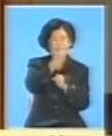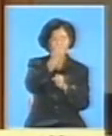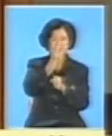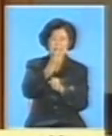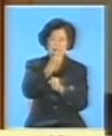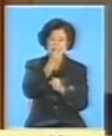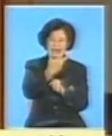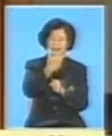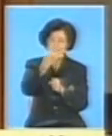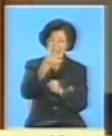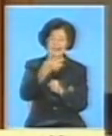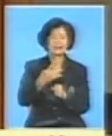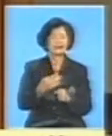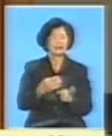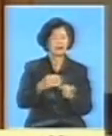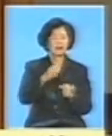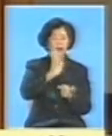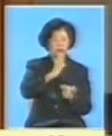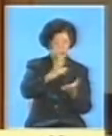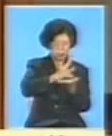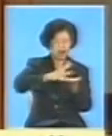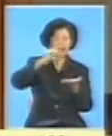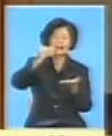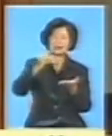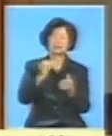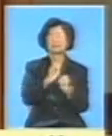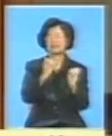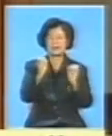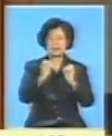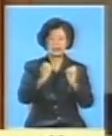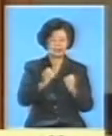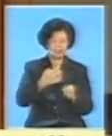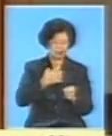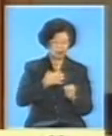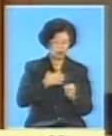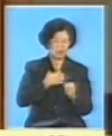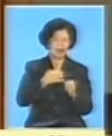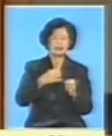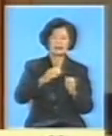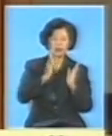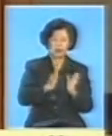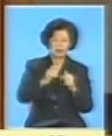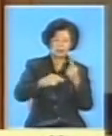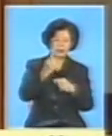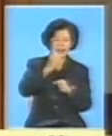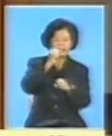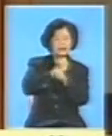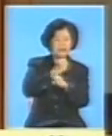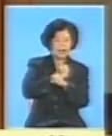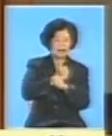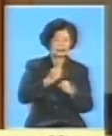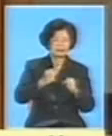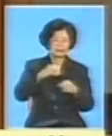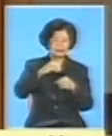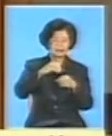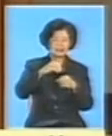มหาวิทยาลัยอุดมศึกษาเท่าไหร่หรอกนะเขาต้องการคนไปทำงานนะแต่ในส่วนของอุดมศึกษาก็เป็นเรื่องของการในเชิง